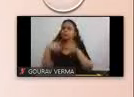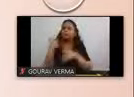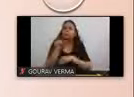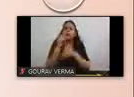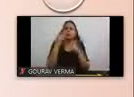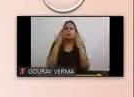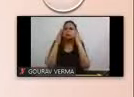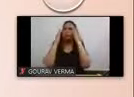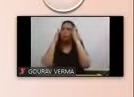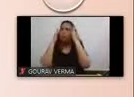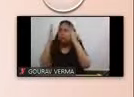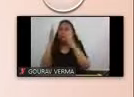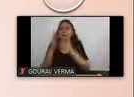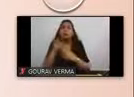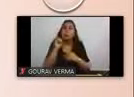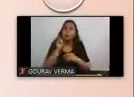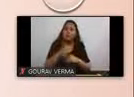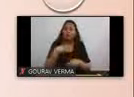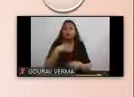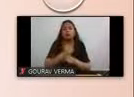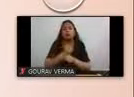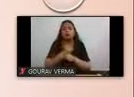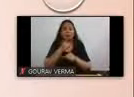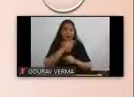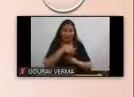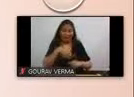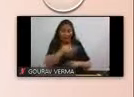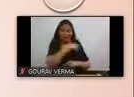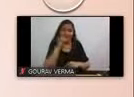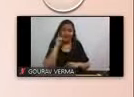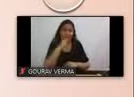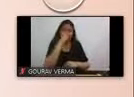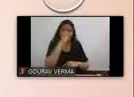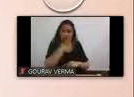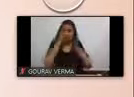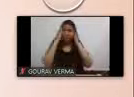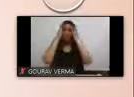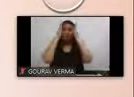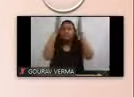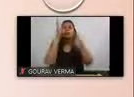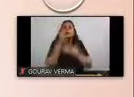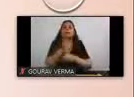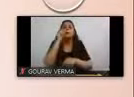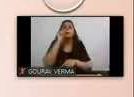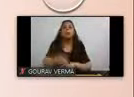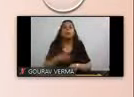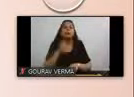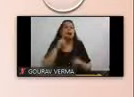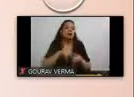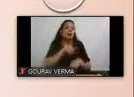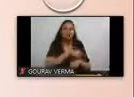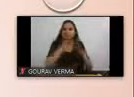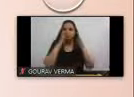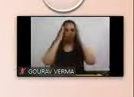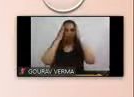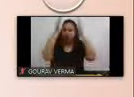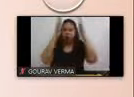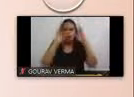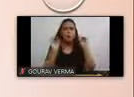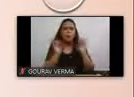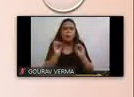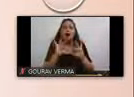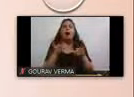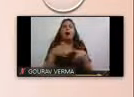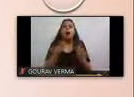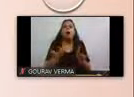अटेंशन देना होगा. जो टीचर क्या बोल रही है उसके लिए क्या हमारा बच्चा तैयार है. लिसनिंग स्किल, बच्चे हमारे जो